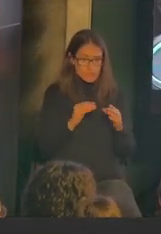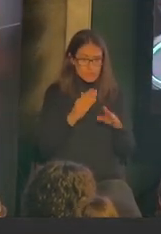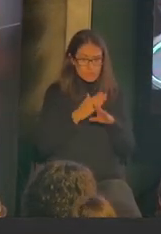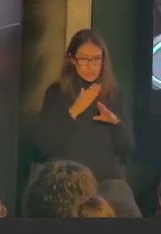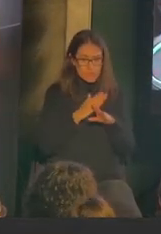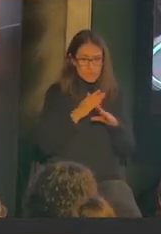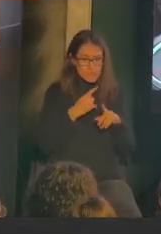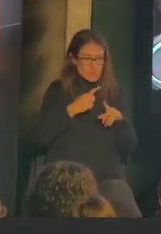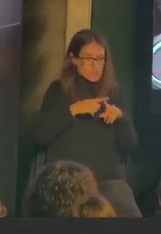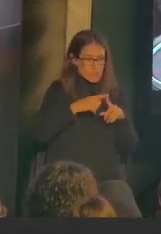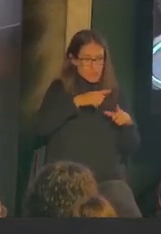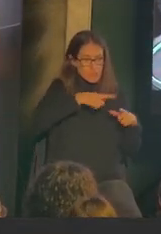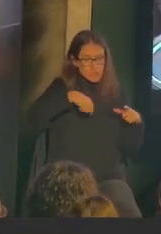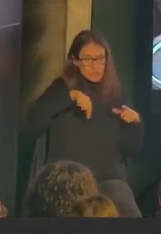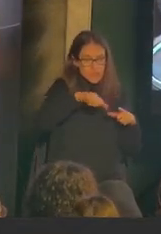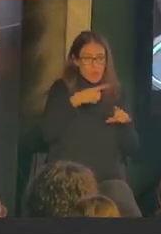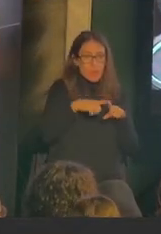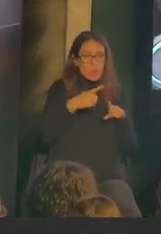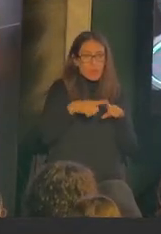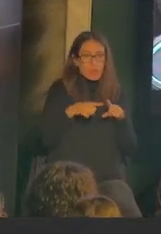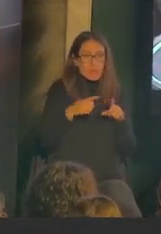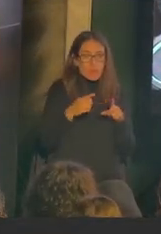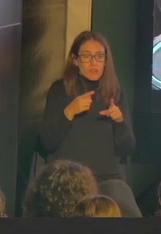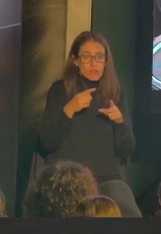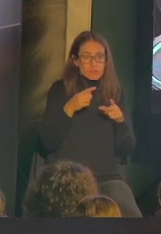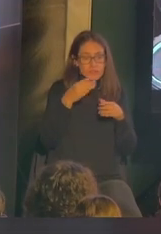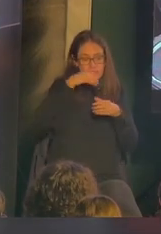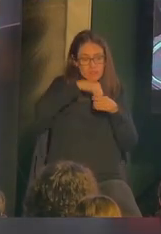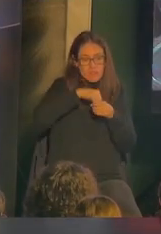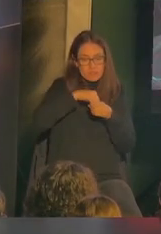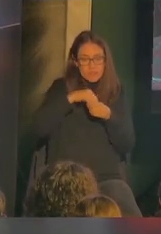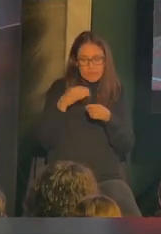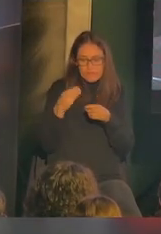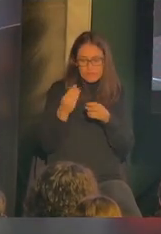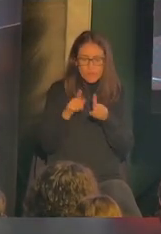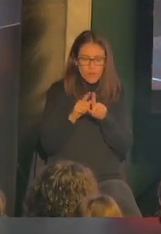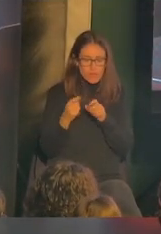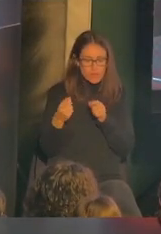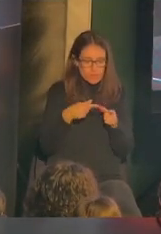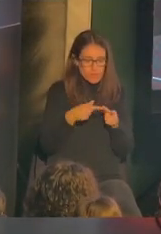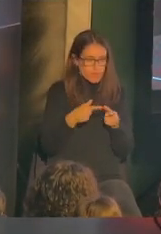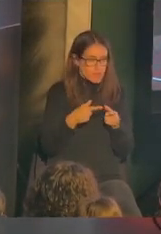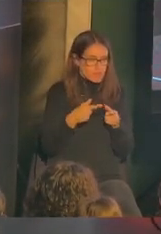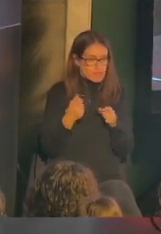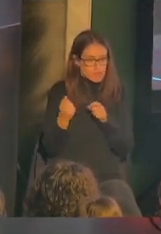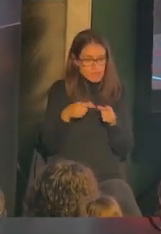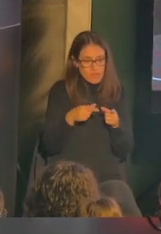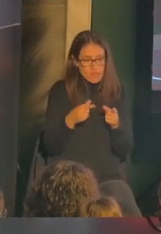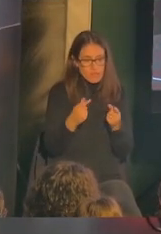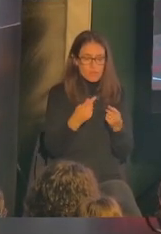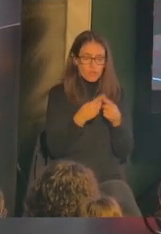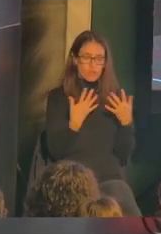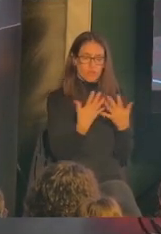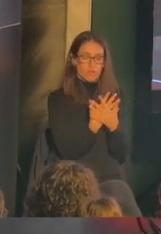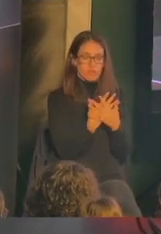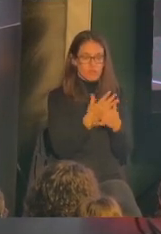perquè tenen unes funcionalitats, la veritat que molt, bueno, que estan molt bé.